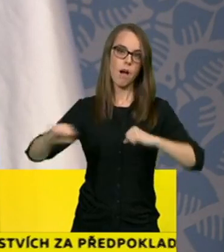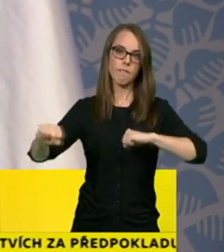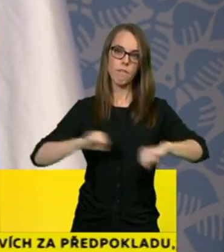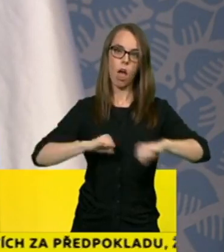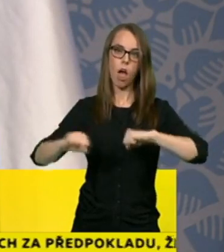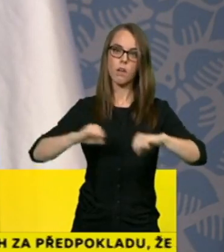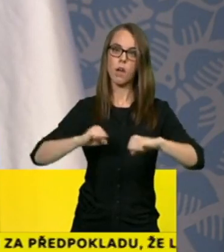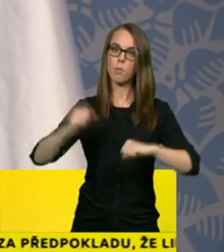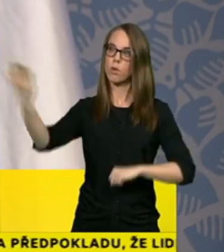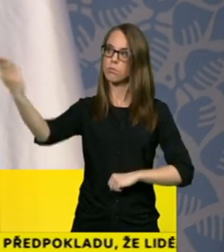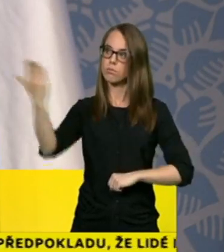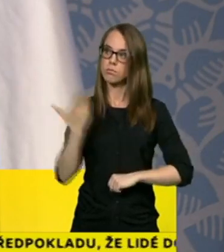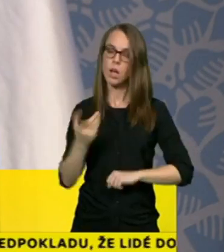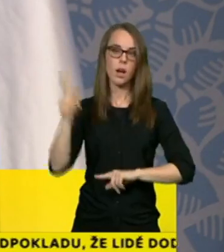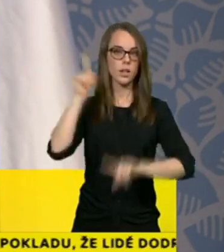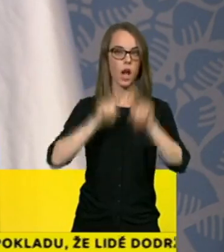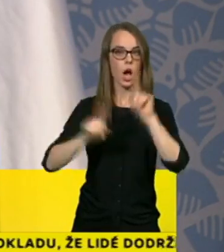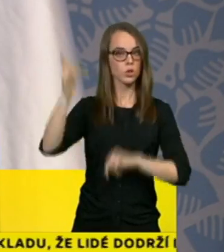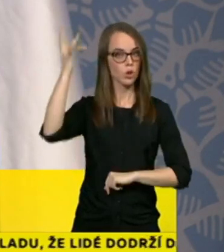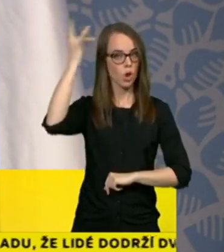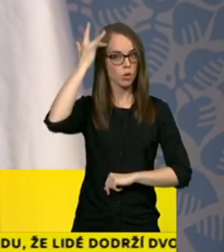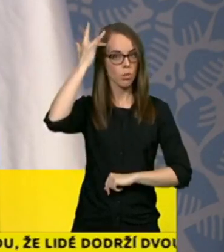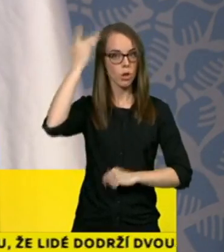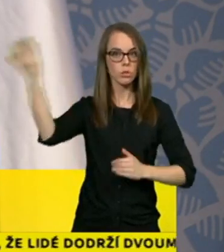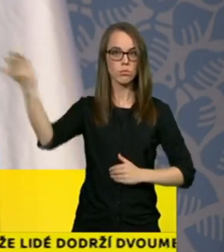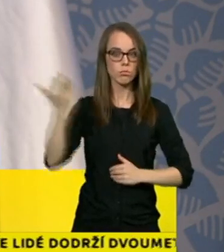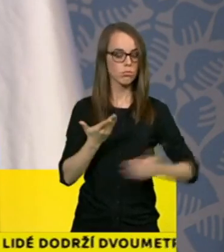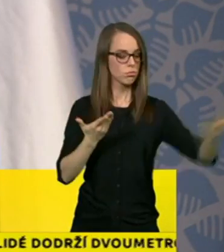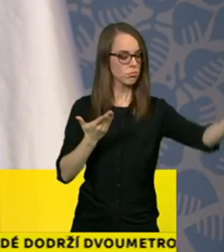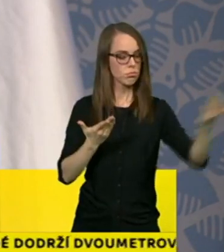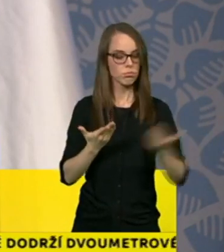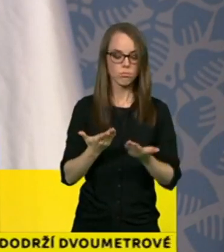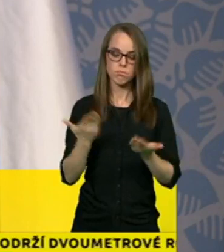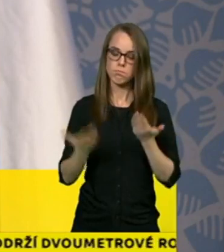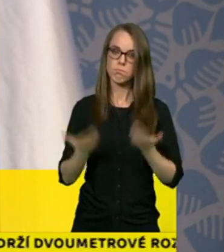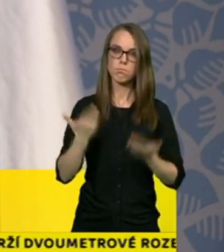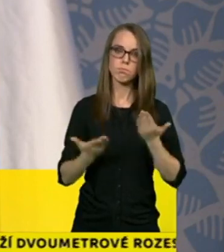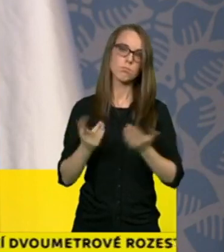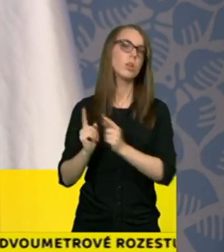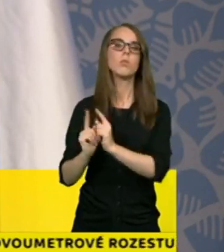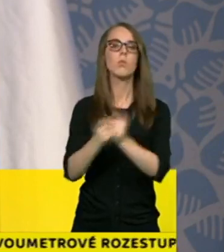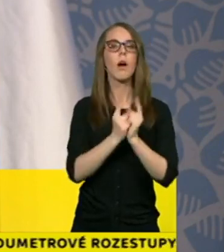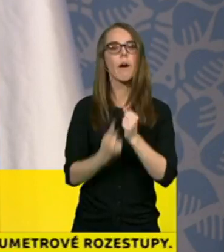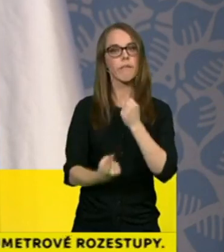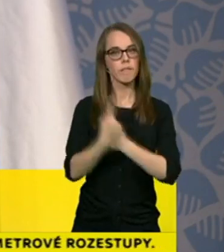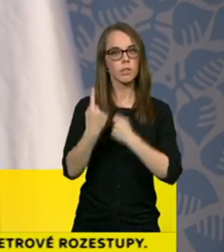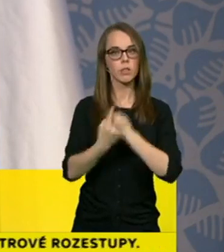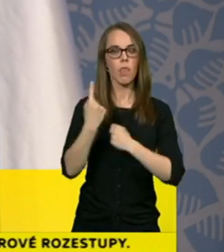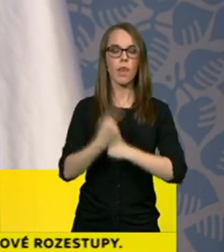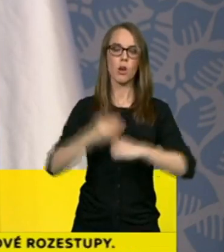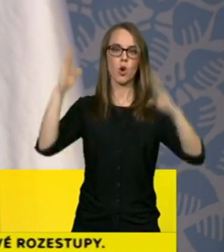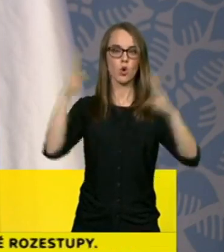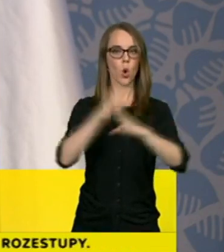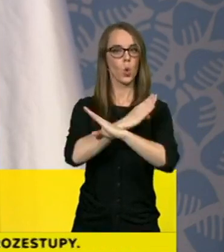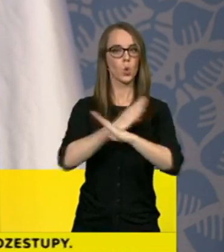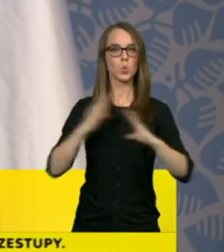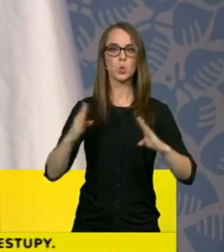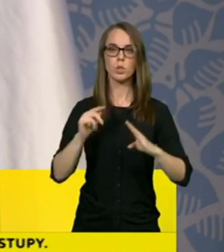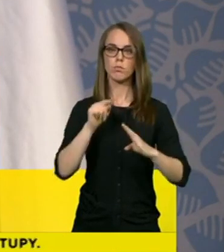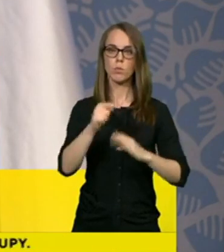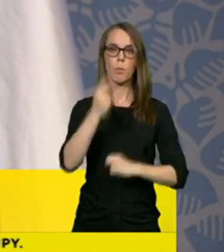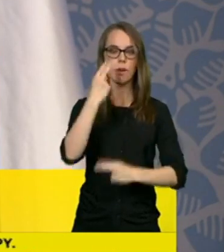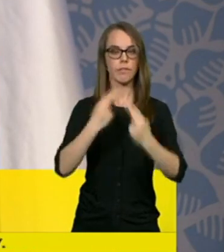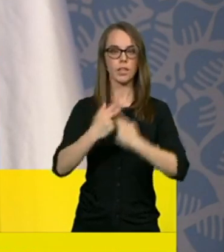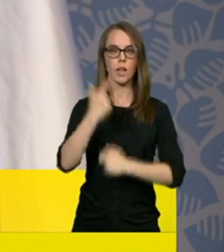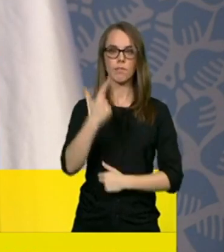vědomí, respektive schválila tuto změnu. Takže takto byl ten proces a takto vlastně postupujeme vždy, když je